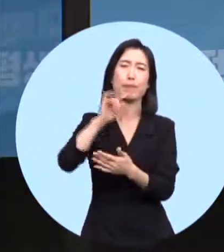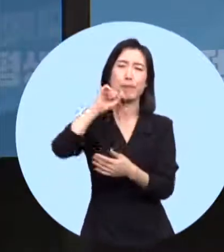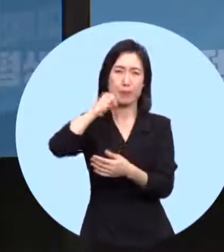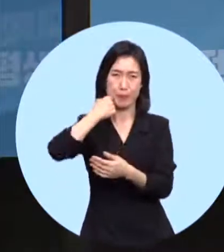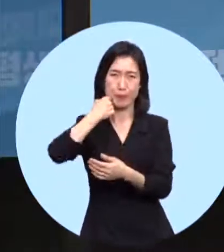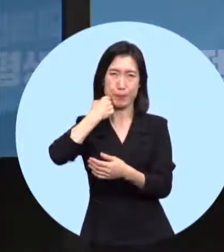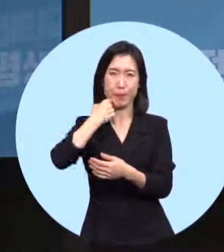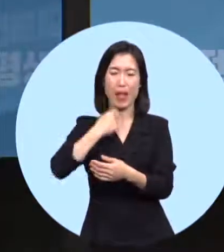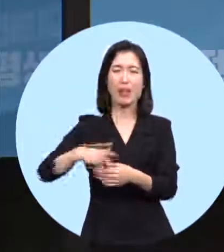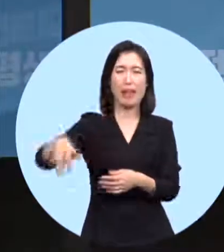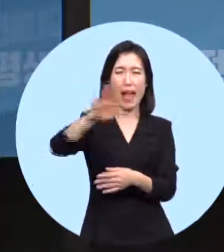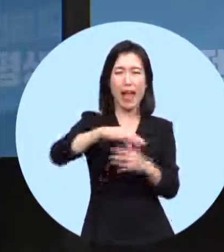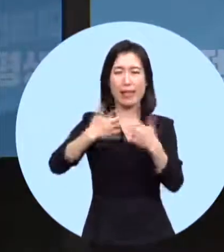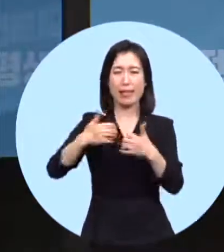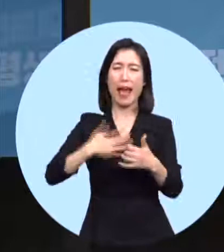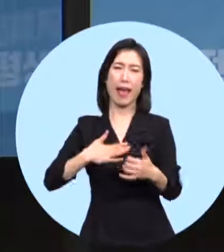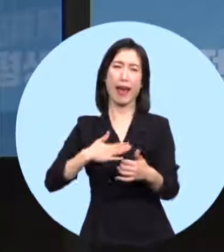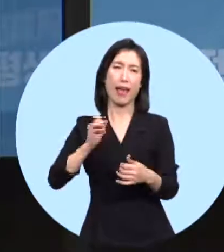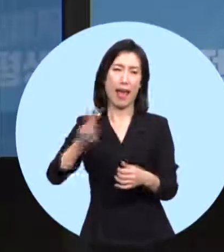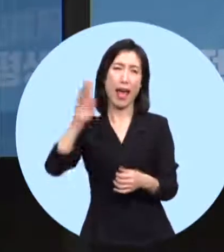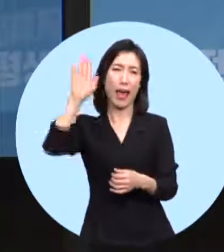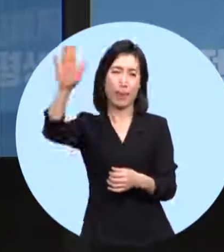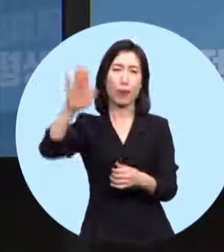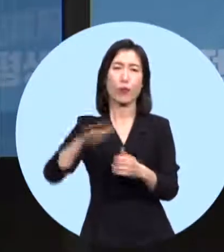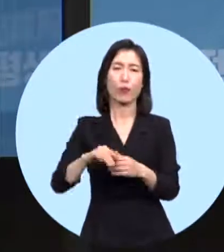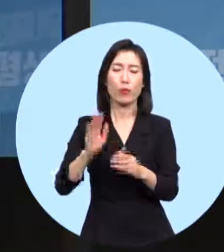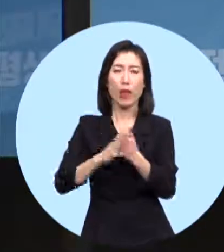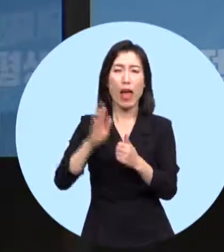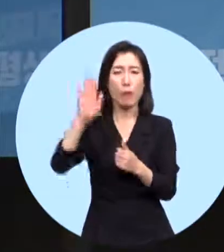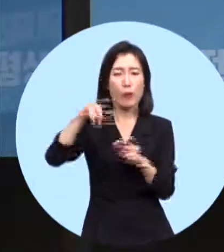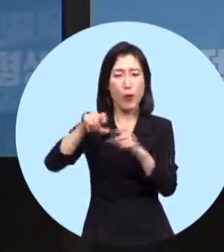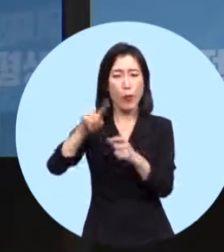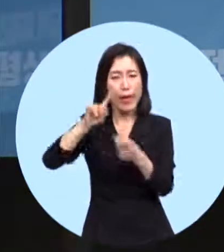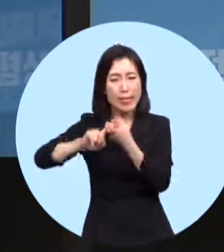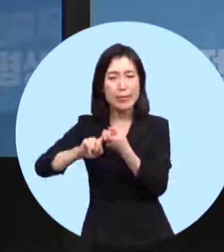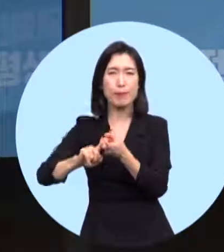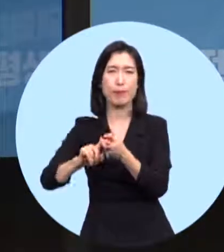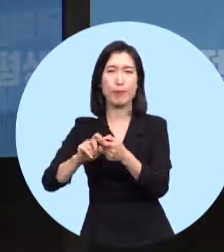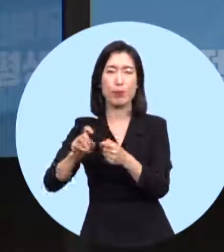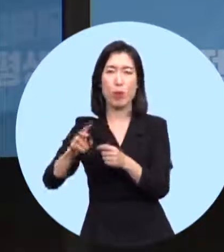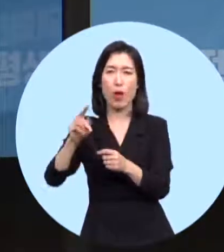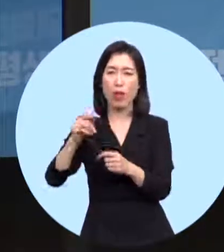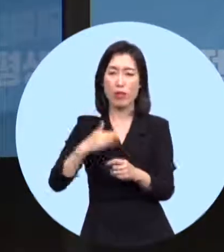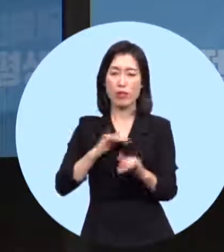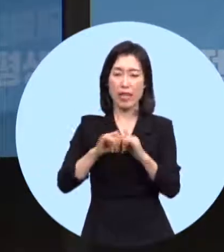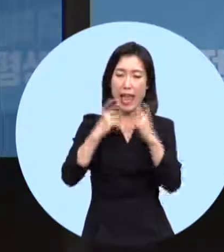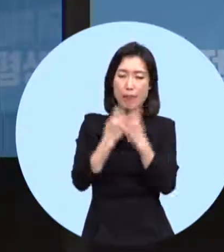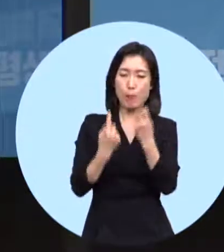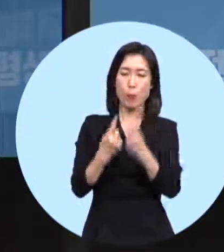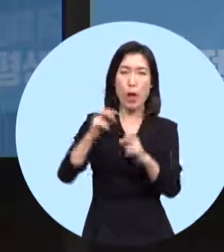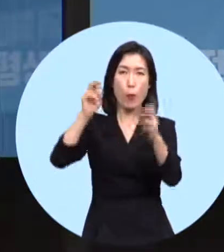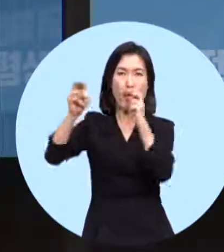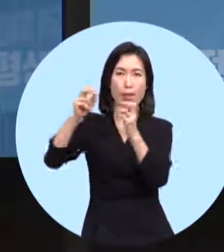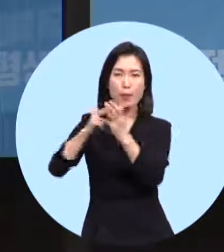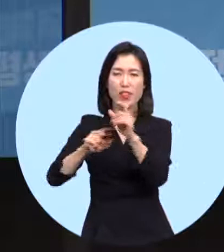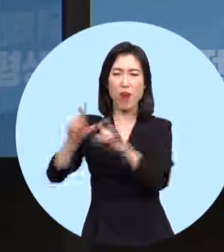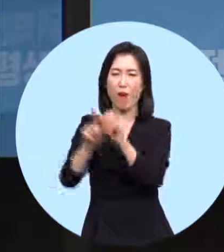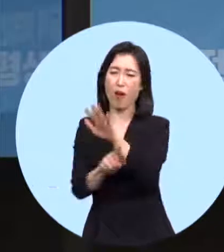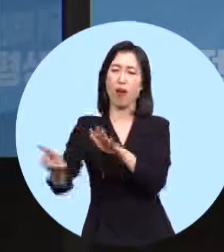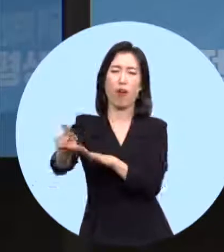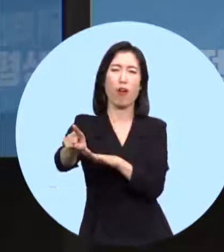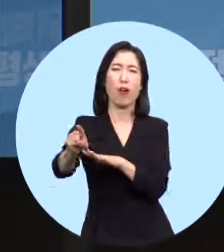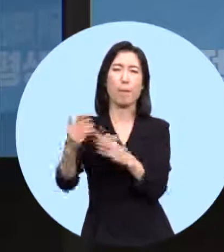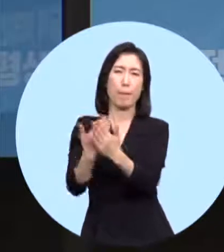제가 아니더라도 많은 분들이 거기에 주목을 하고 더 관심을 가질 것이고 또 기업이나 이런 데서는 더 앞서갈 것입니다. 그렇지만